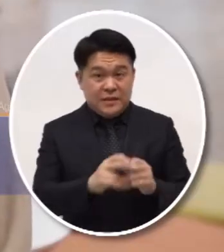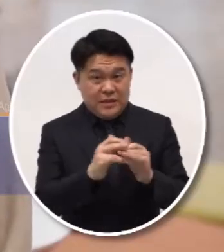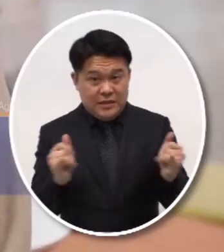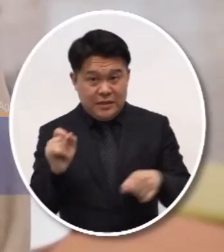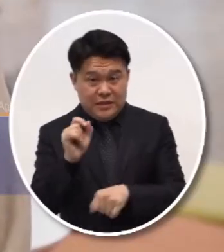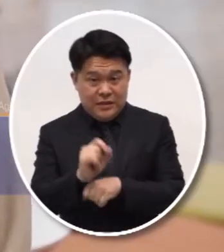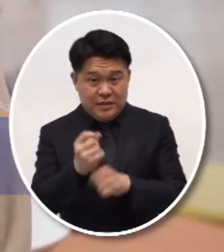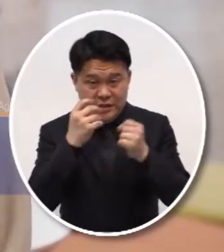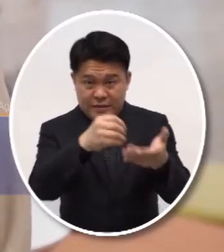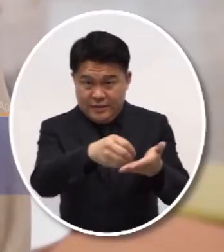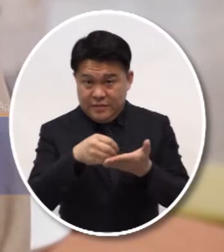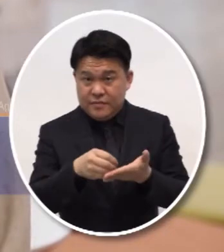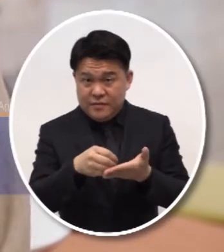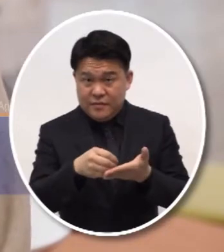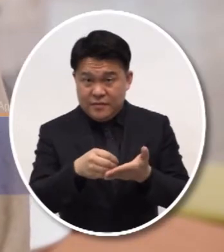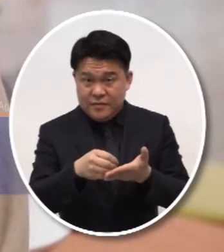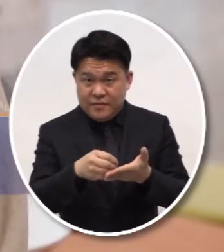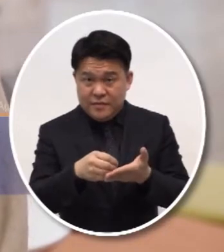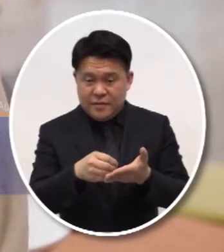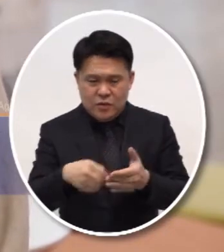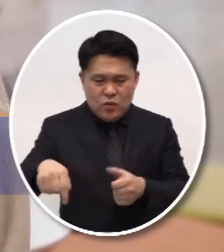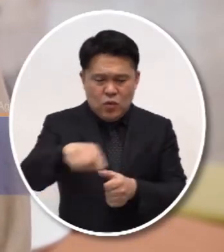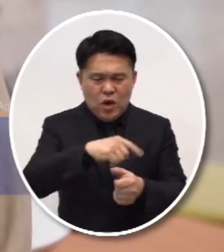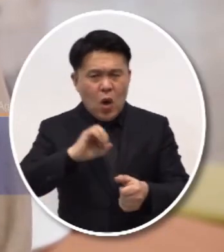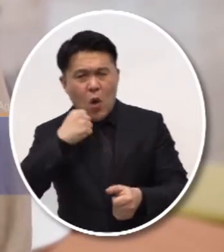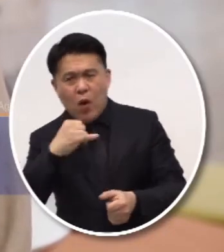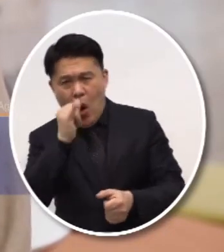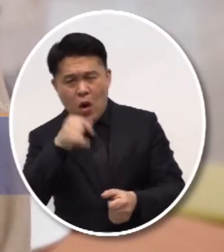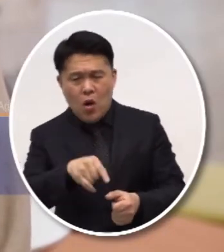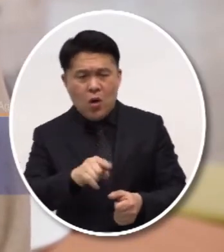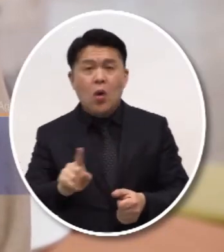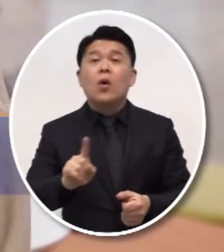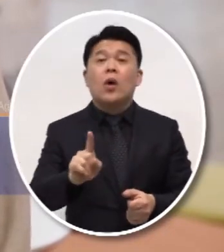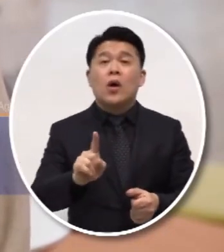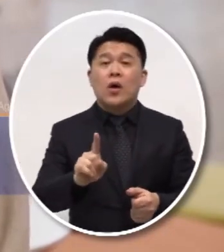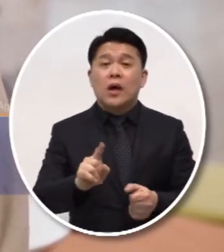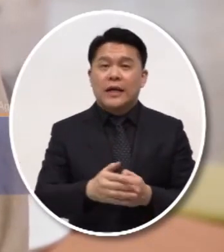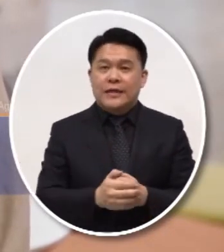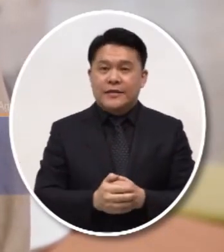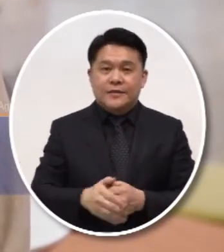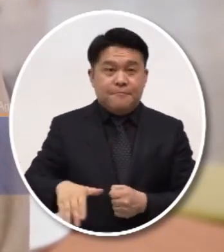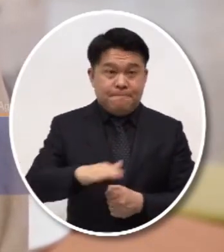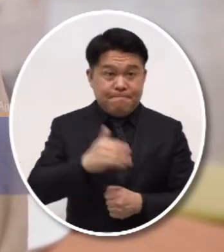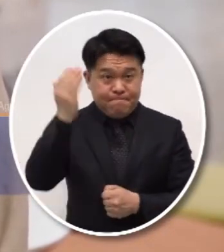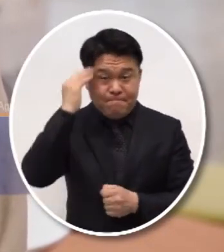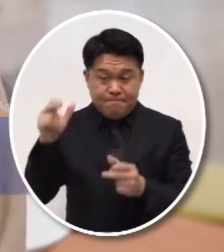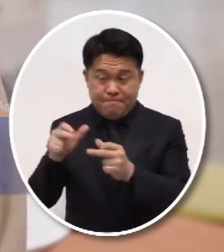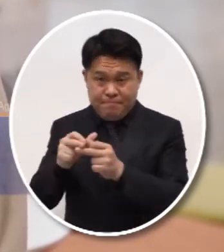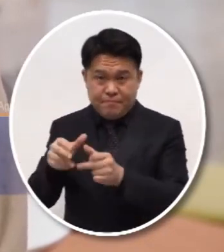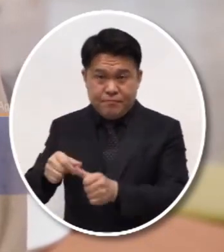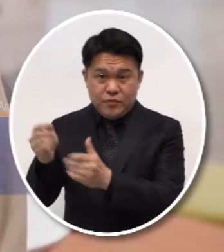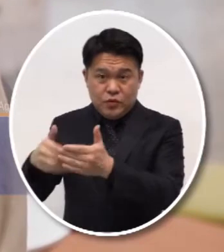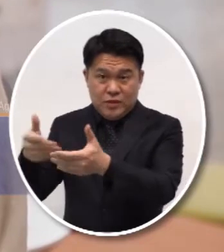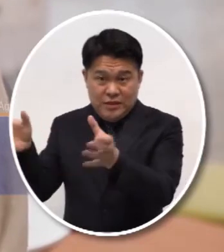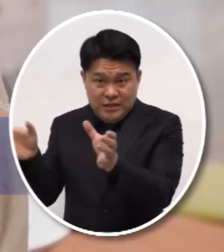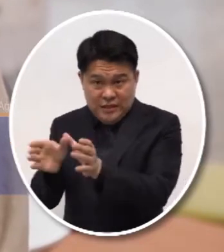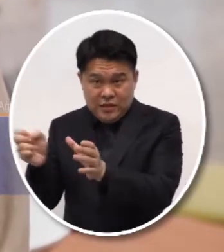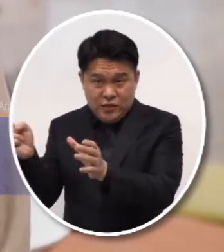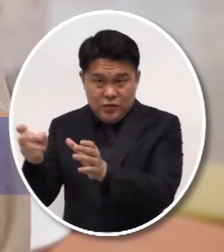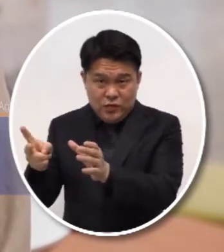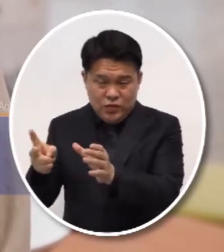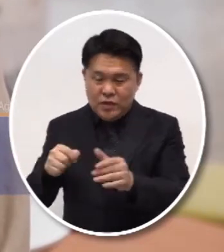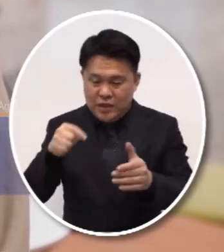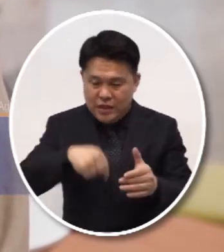새로 입사를 했는데 만약에 물리적인 환경에 어려움이 있을 경우에는 저희가 한국장애인 고용공단이나